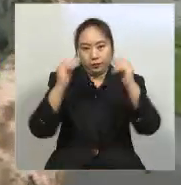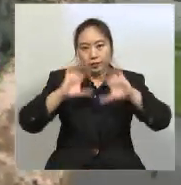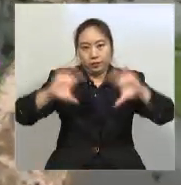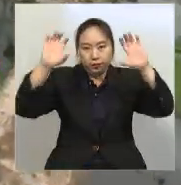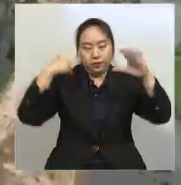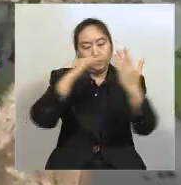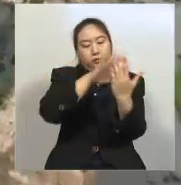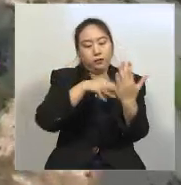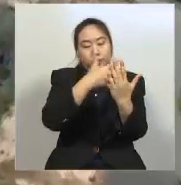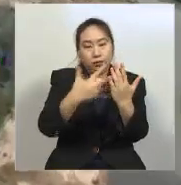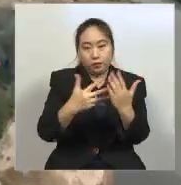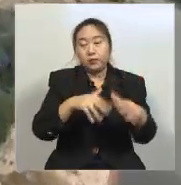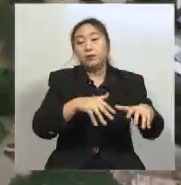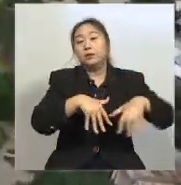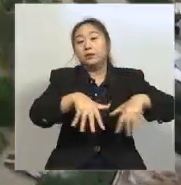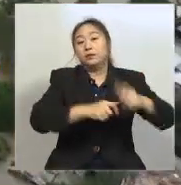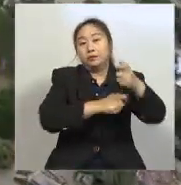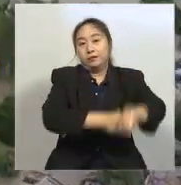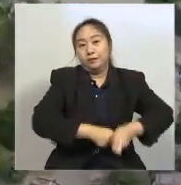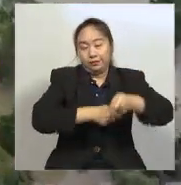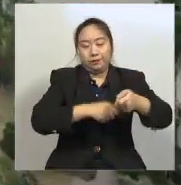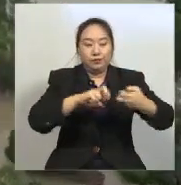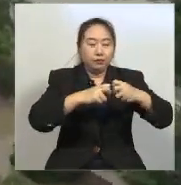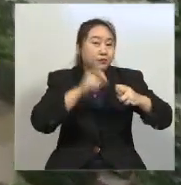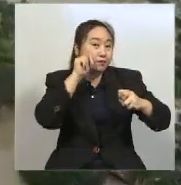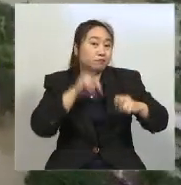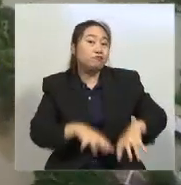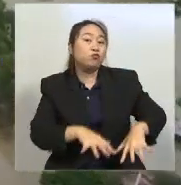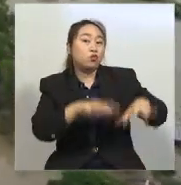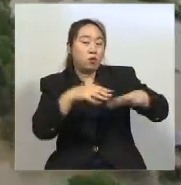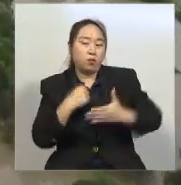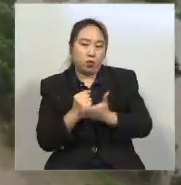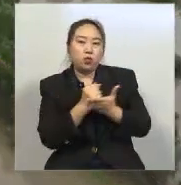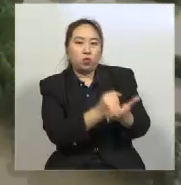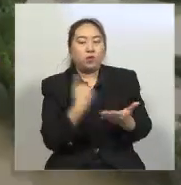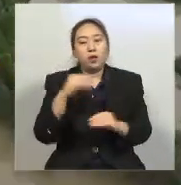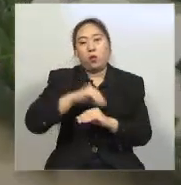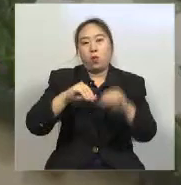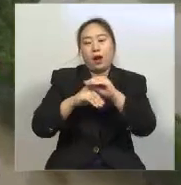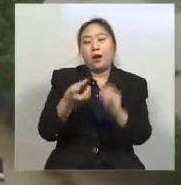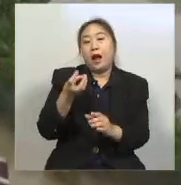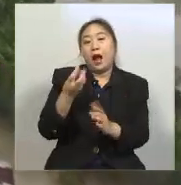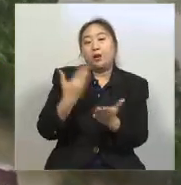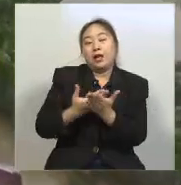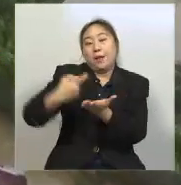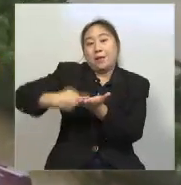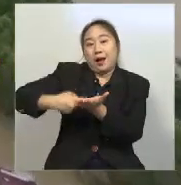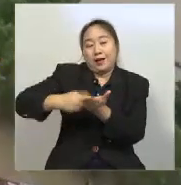มาตรการช่วยเหลือพี่น้องเกษตรกรที่ประสบภัยน้ำท่วมชดเชยในโครงการประกันราคาข้าว